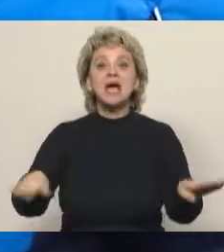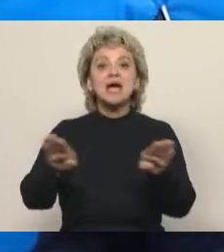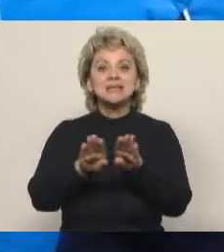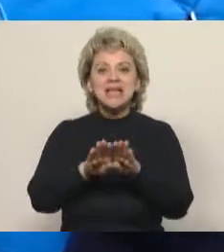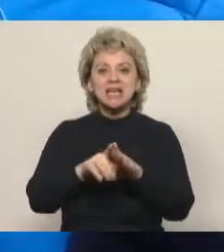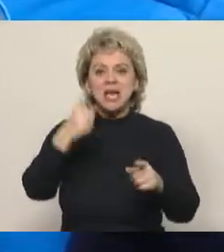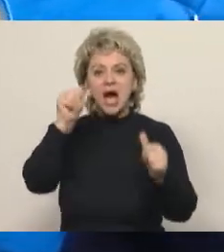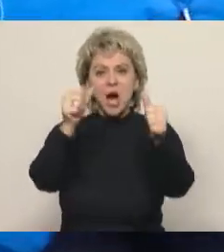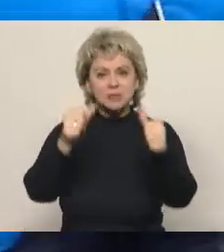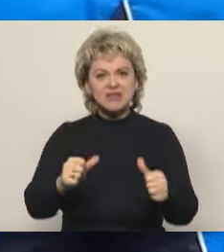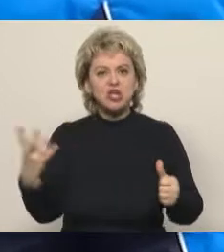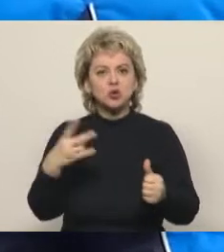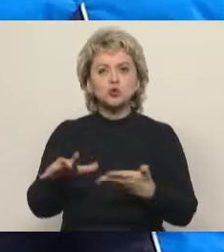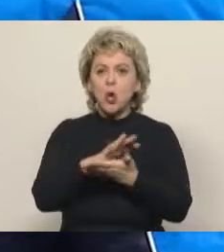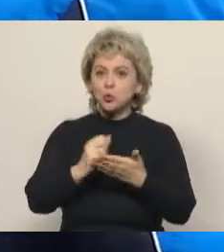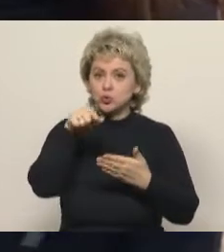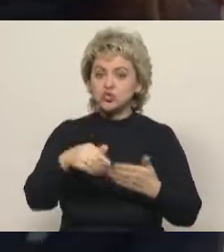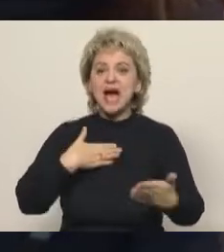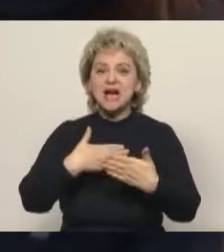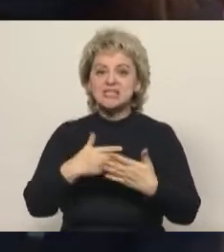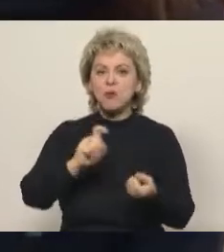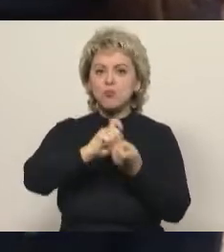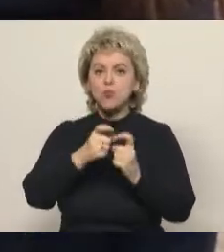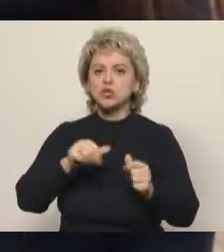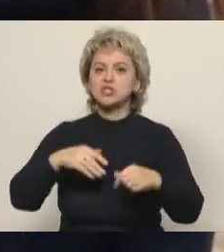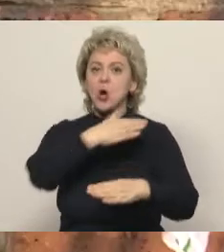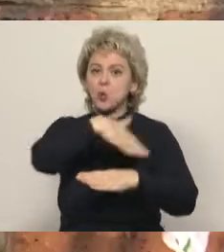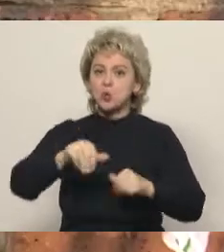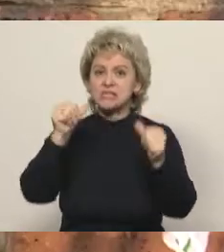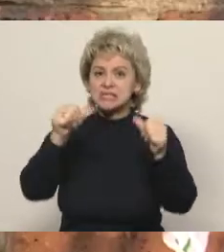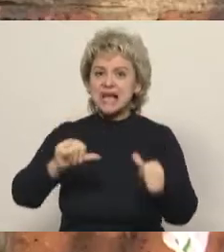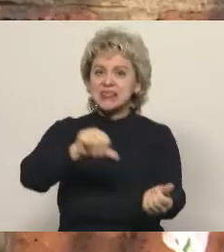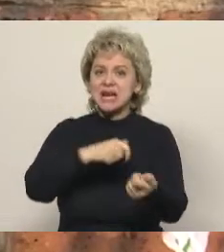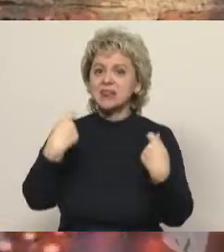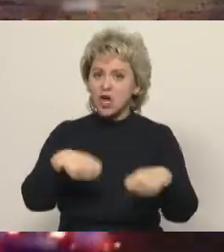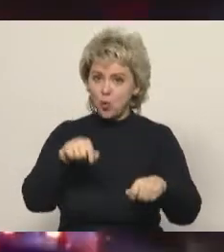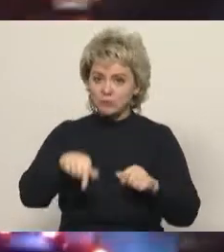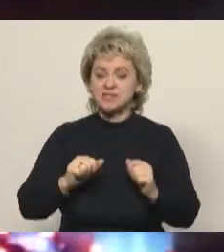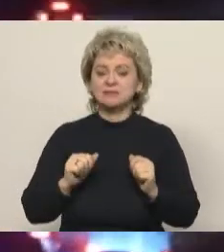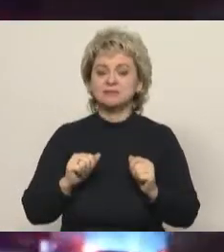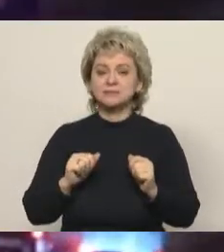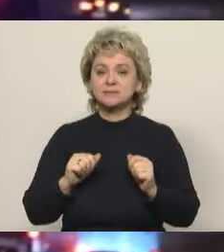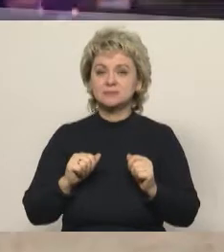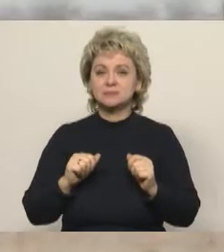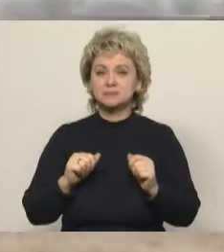Такие объявления нужно портить. Активисты борются с уличной рекламой наркоторговцев.